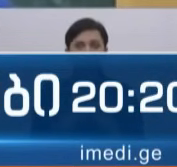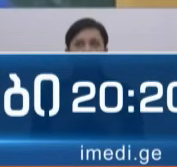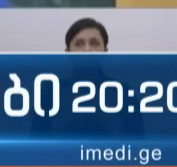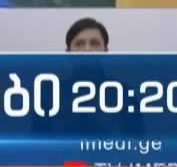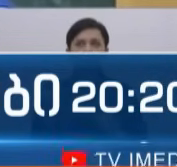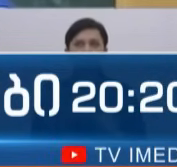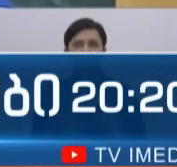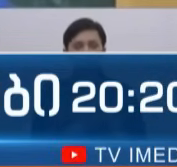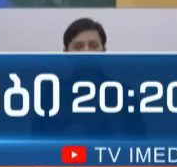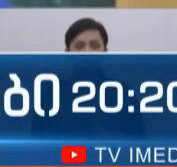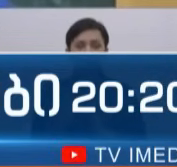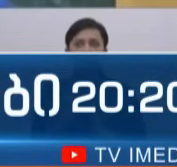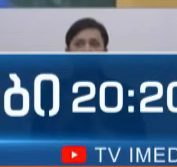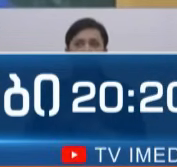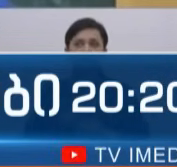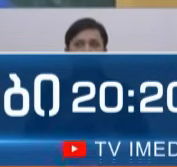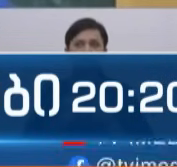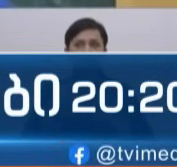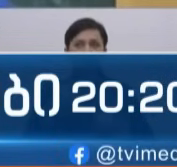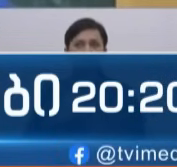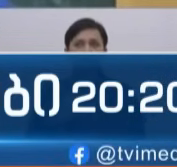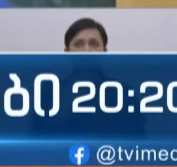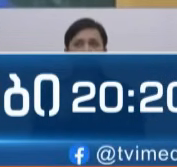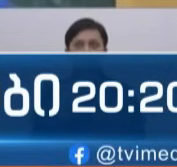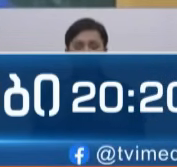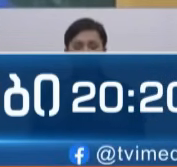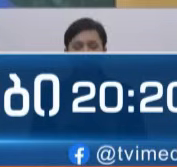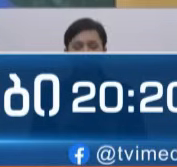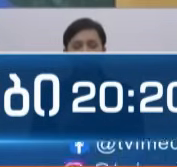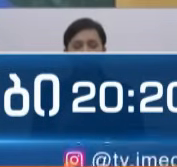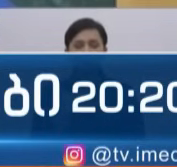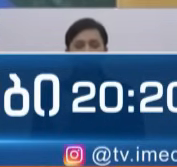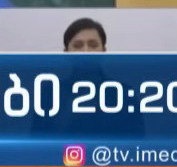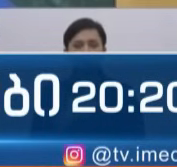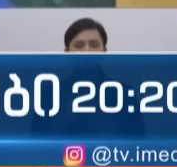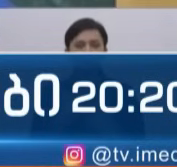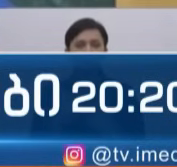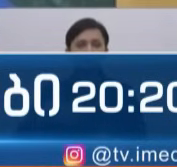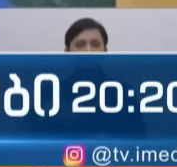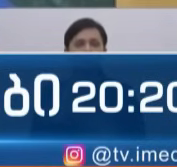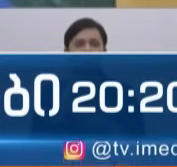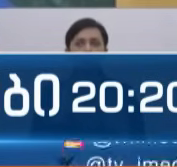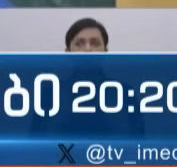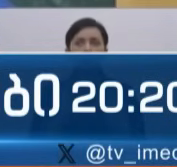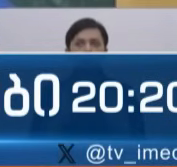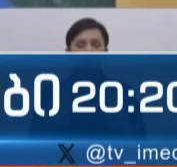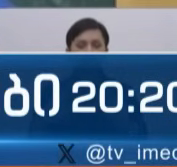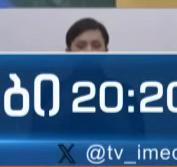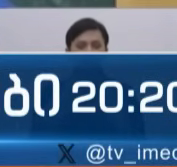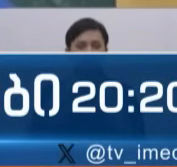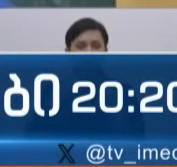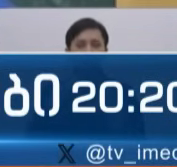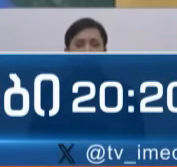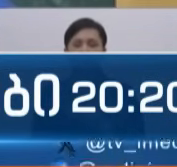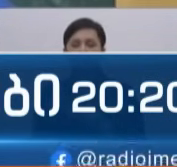ყველა ზომას, რათა კიდევ უფრო გავაძლიეროთ ჩვენი ეროვნული იდენტობის ერთ-ერთი უმთავრესი ქვაკუთხედი, საქართველოს მართლმადიდებელი ეკლესია, და დაიცვა